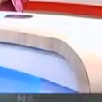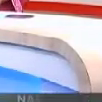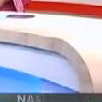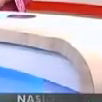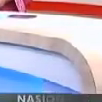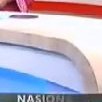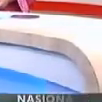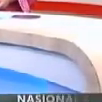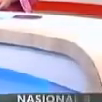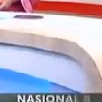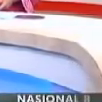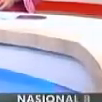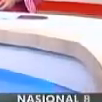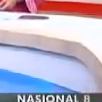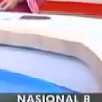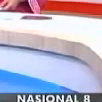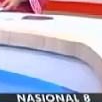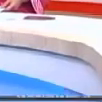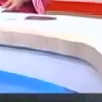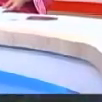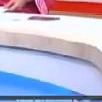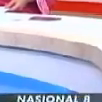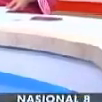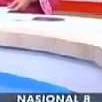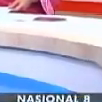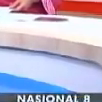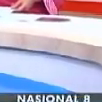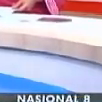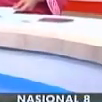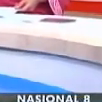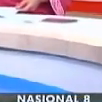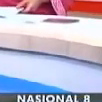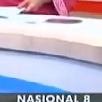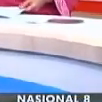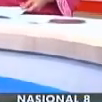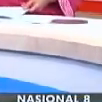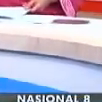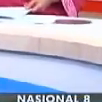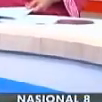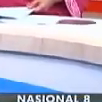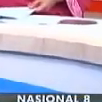Assalamualaikum dan salam satis jiwa saya nurmasarina Muhammad